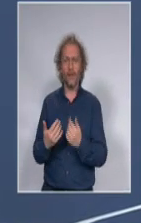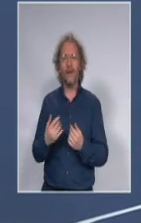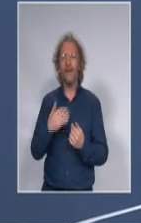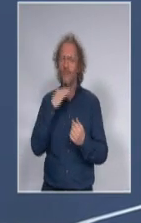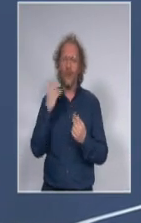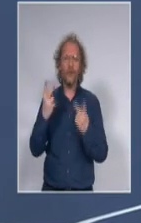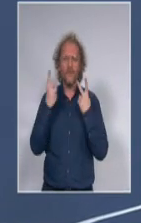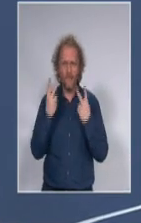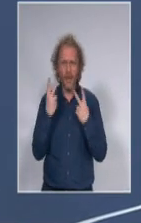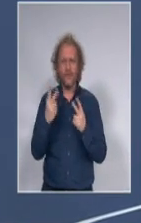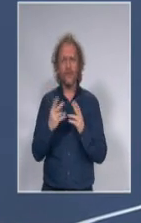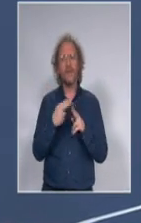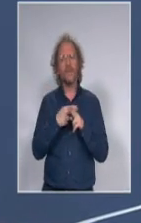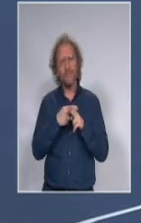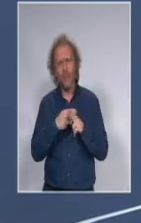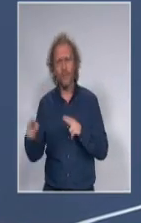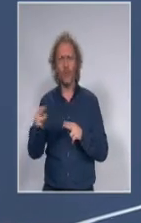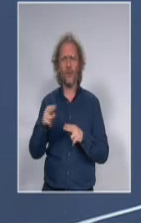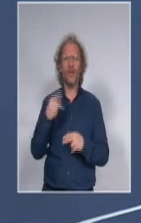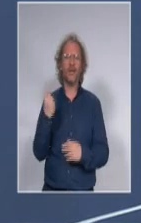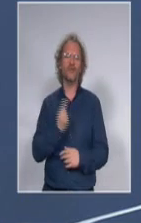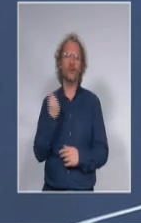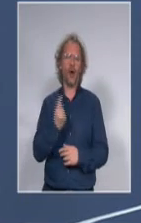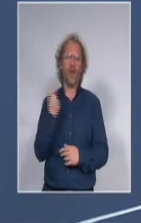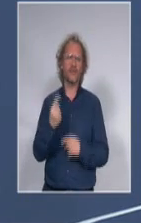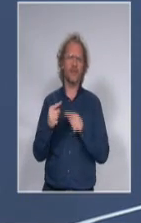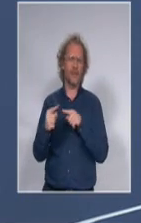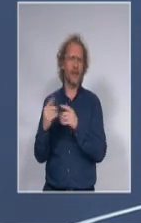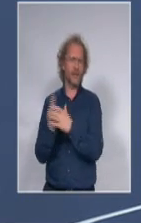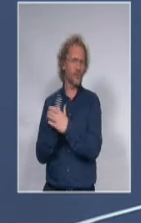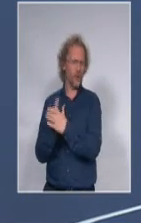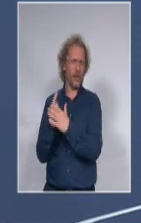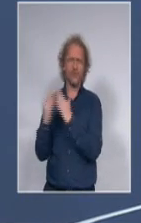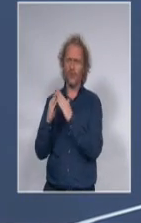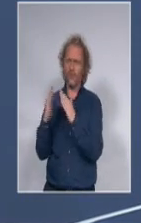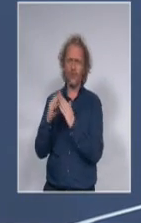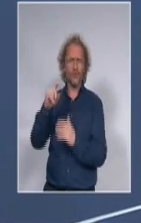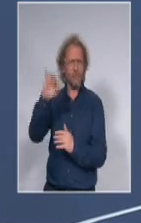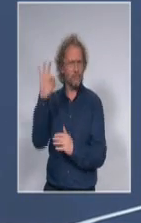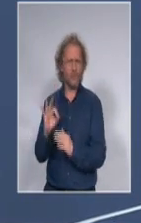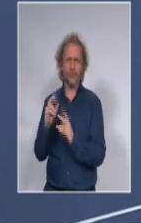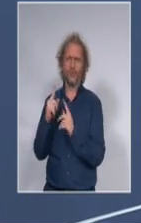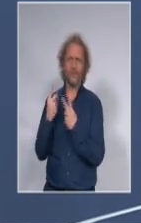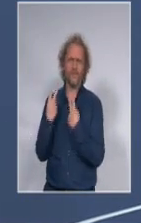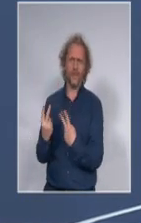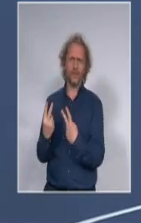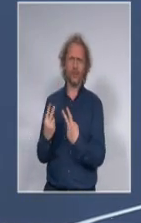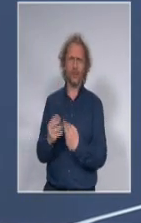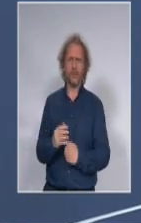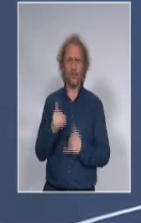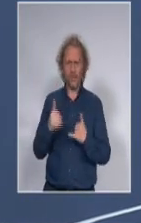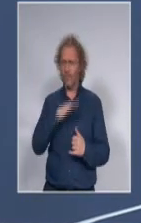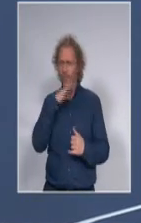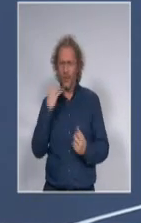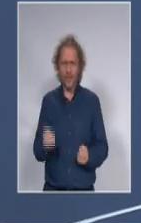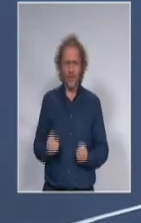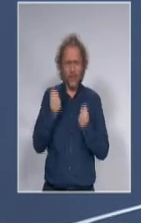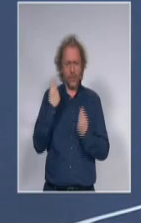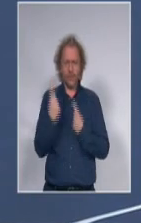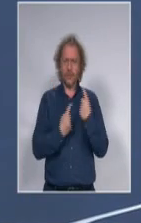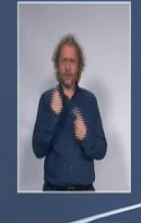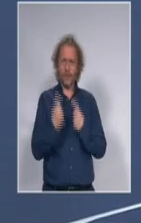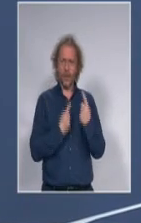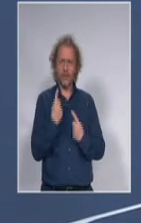Da pokušam da to ljudima objasnim. Da smo sada i u mnogo težoj situaciji. Ukoliko bismo uspeli da